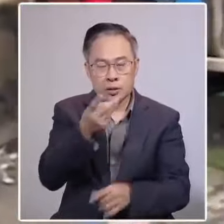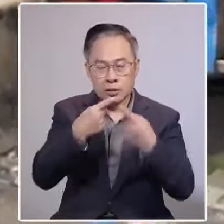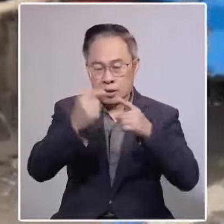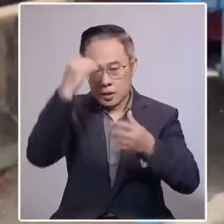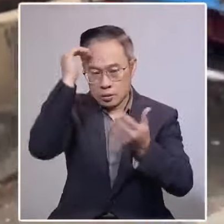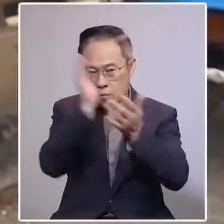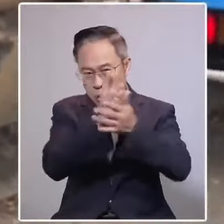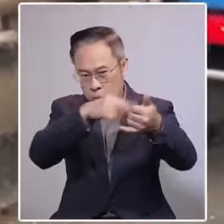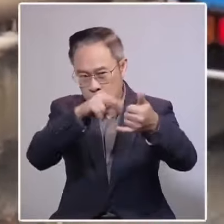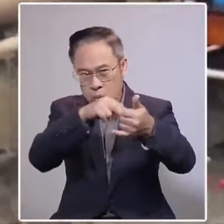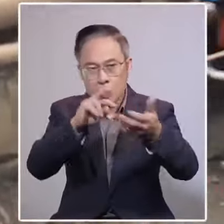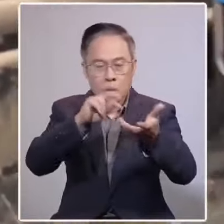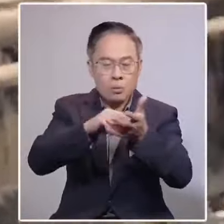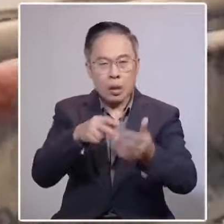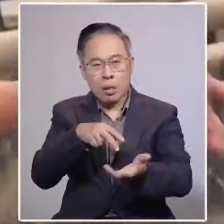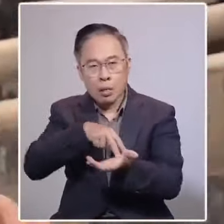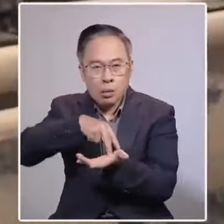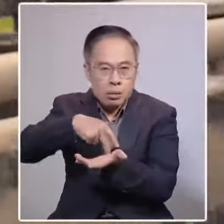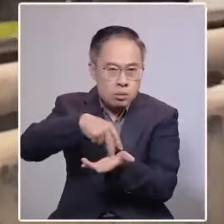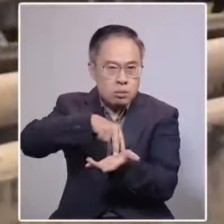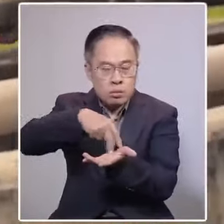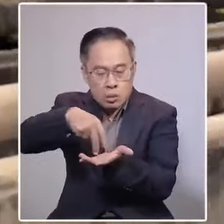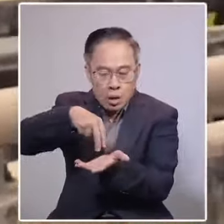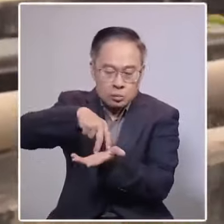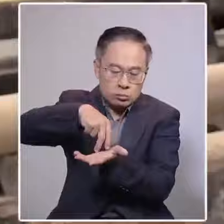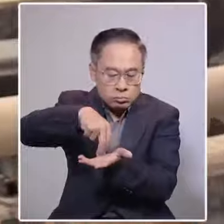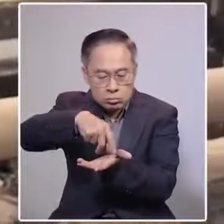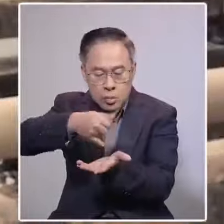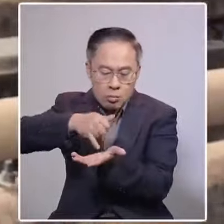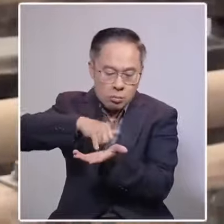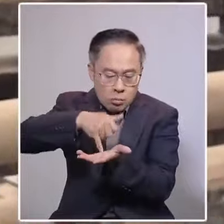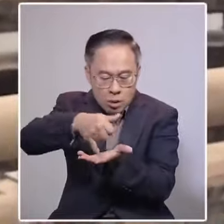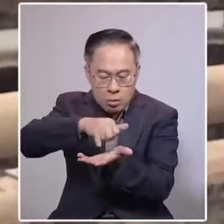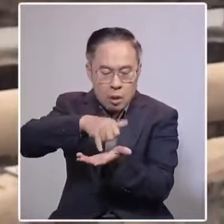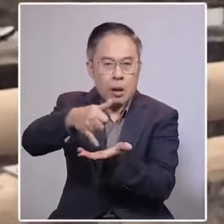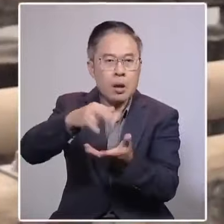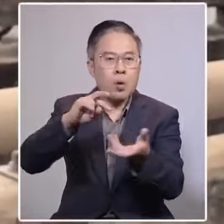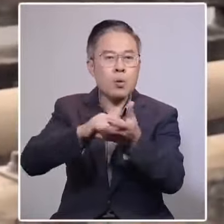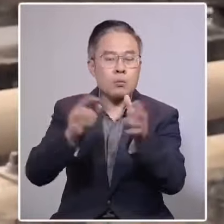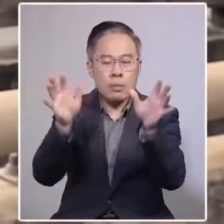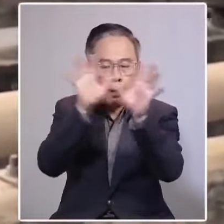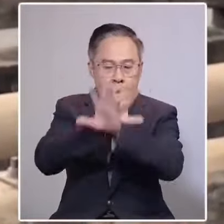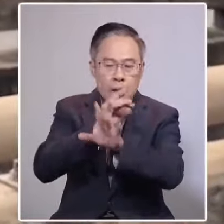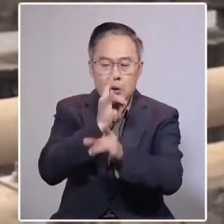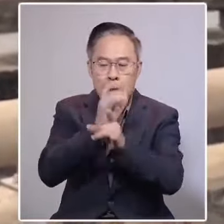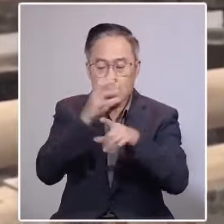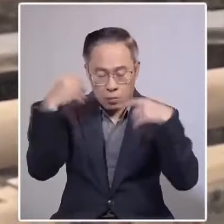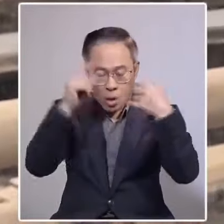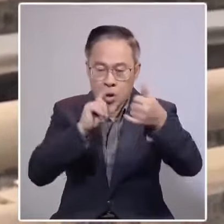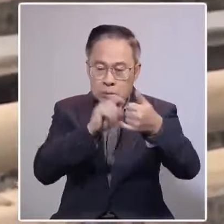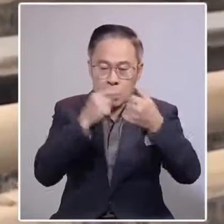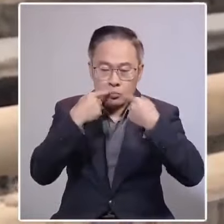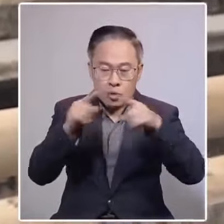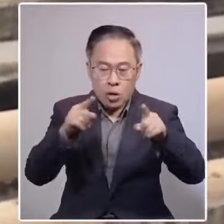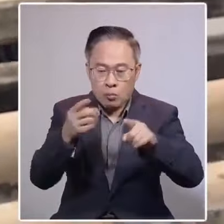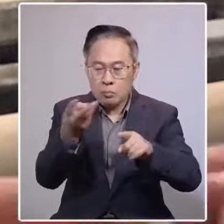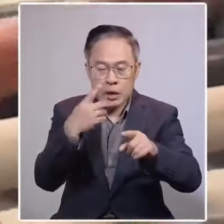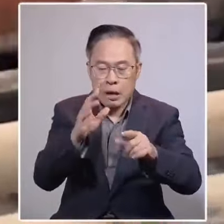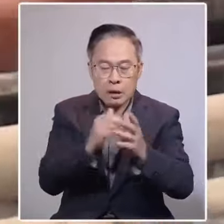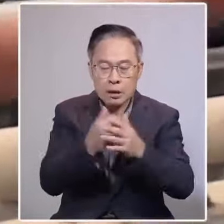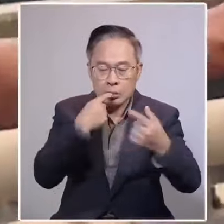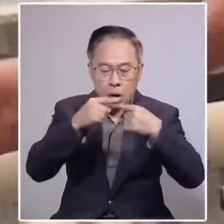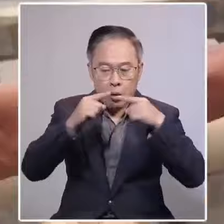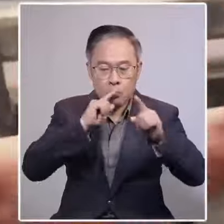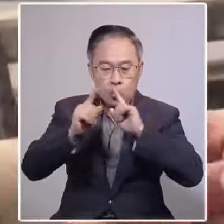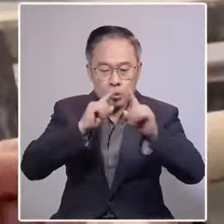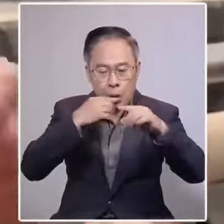ไม่นิดเล่าดูทำไมเหมือนคนเมาจังเลยพูดจากวกวนตอบอะไรก็ไม่รู้เรื่องนะฮเขาบอกจริงๆครับผมดื่มมานิดเดียว